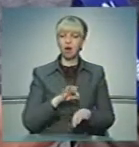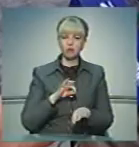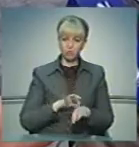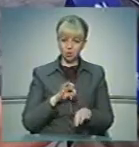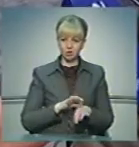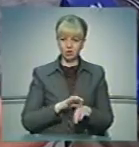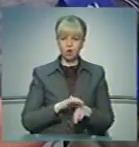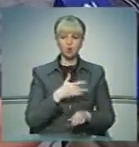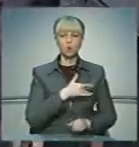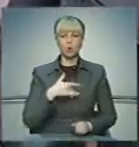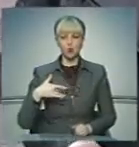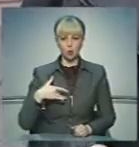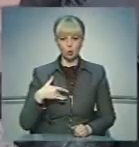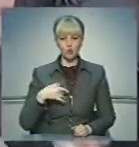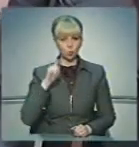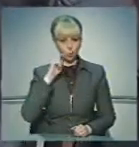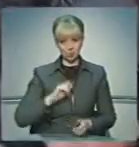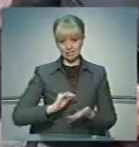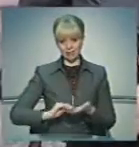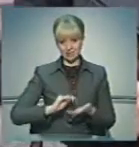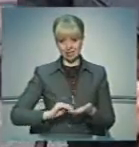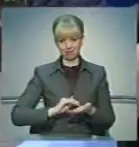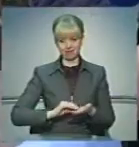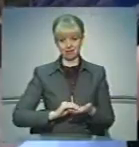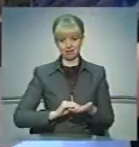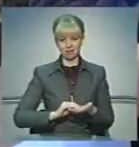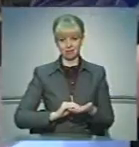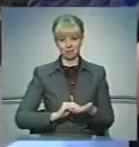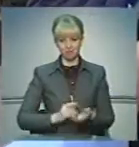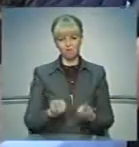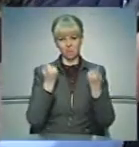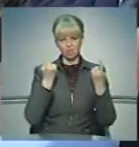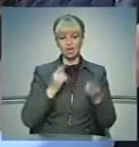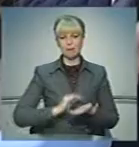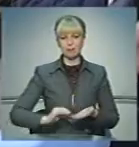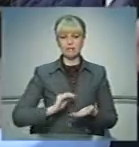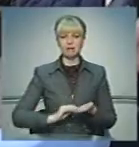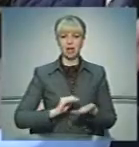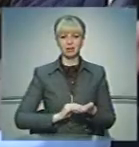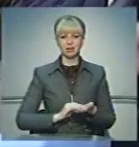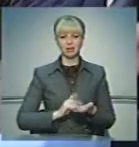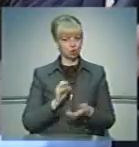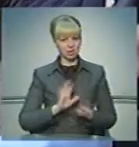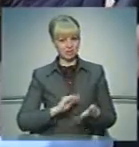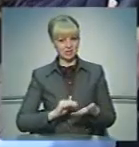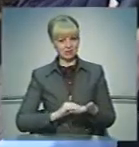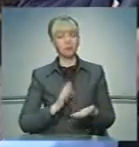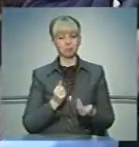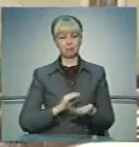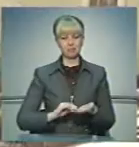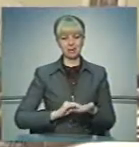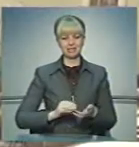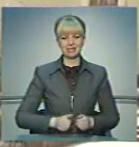хворіла туберкульозом. Українська писательниця? Велика письменниця. Чи не письменниця? Письменниця.